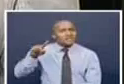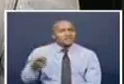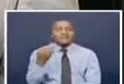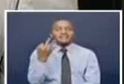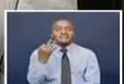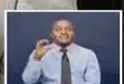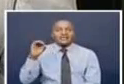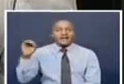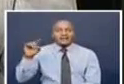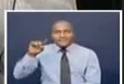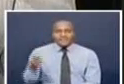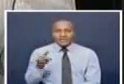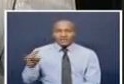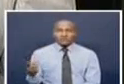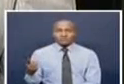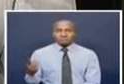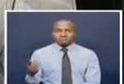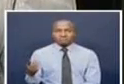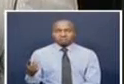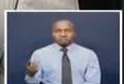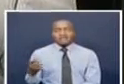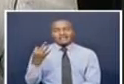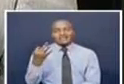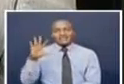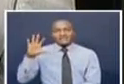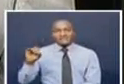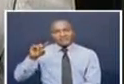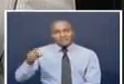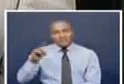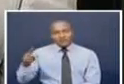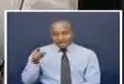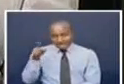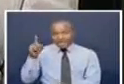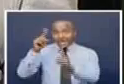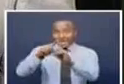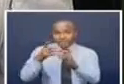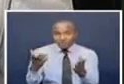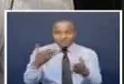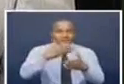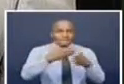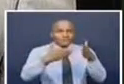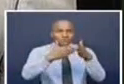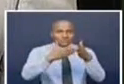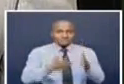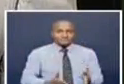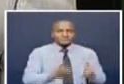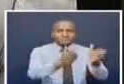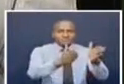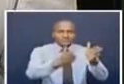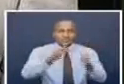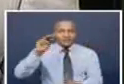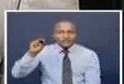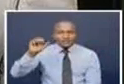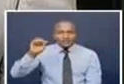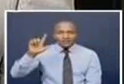300. Milioni 350 ya kuweka lami katika barabara zetu za miji ya Malaba na Busia. Kwa hivyo kazi